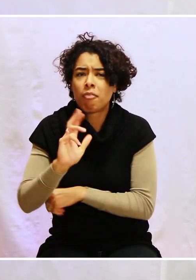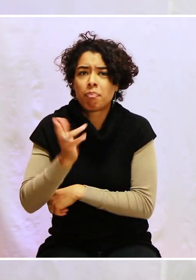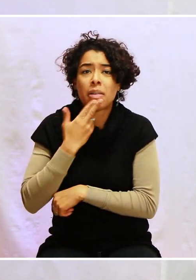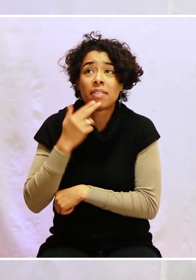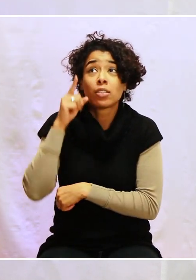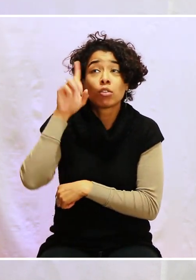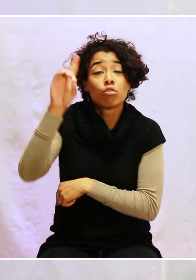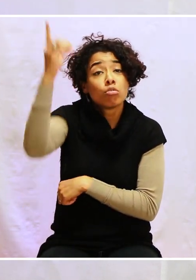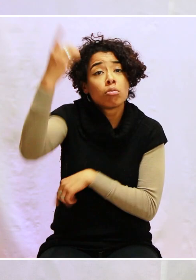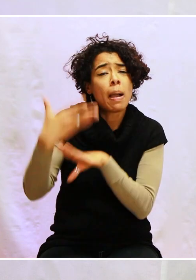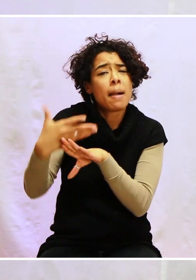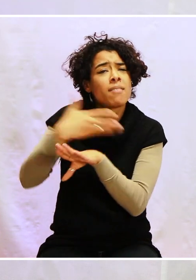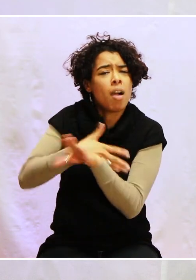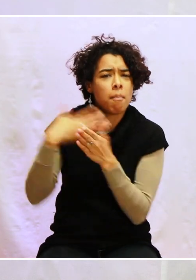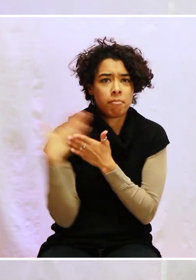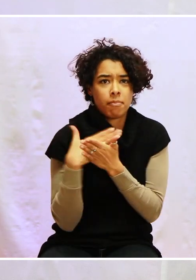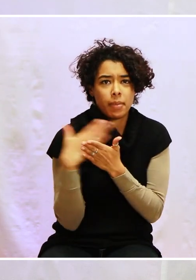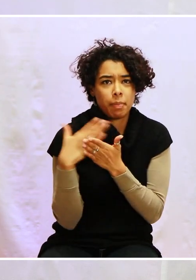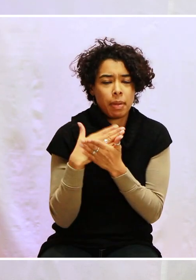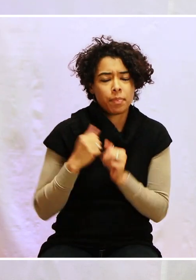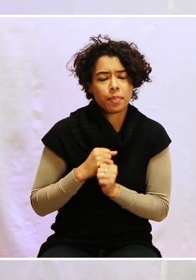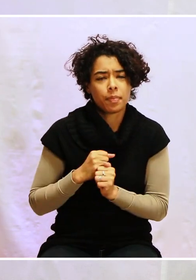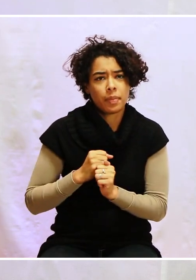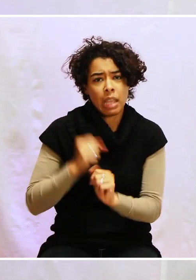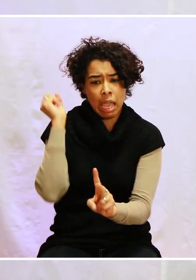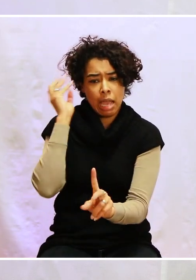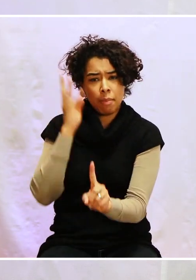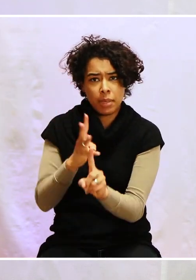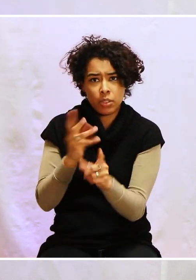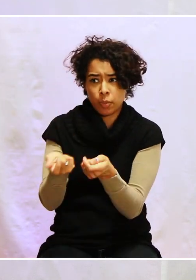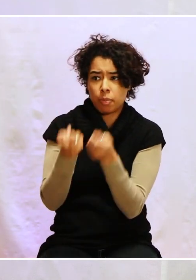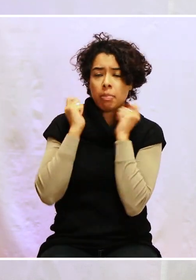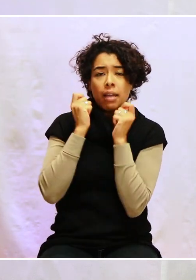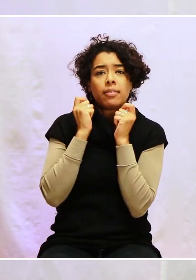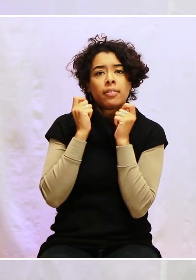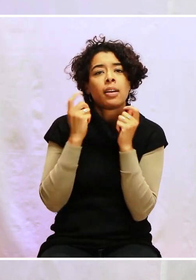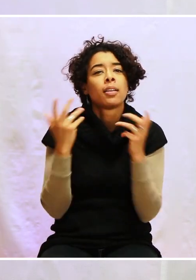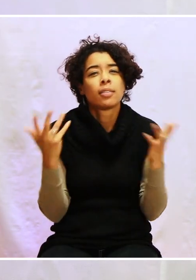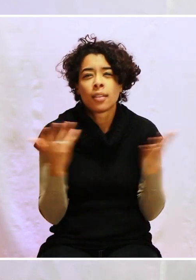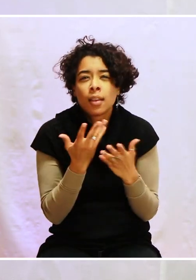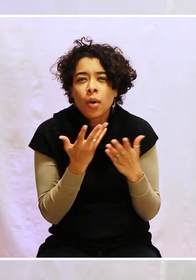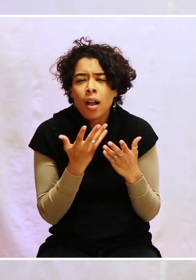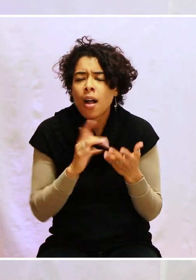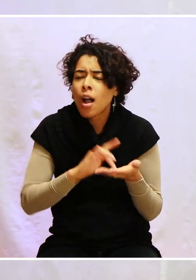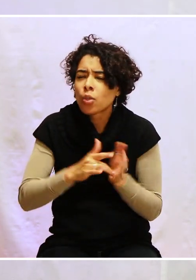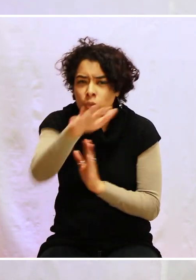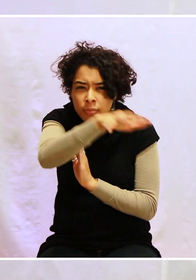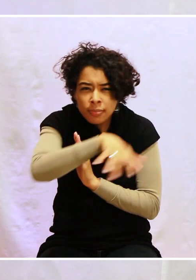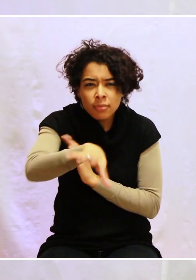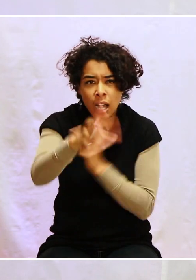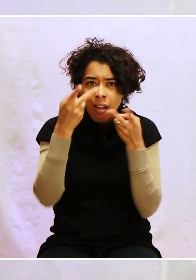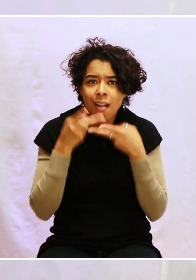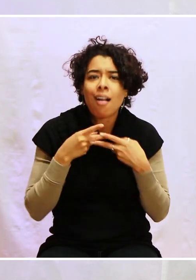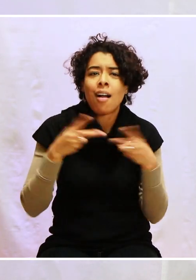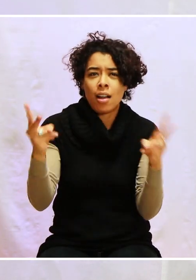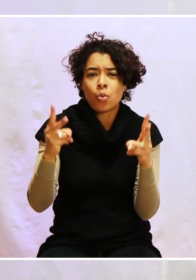Père, appelés à une mission tellement particulière d'annoncer le salut à tout homme et femme qui est perdu sur cette